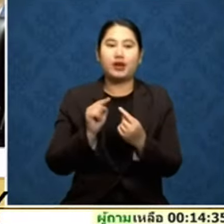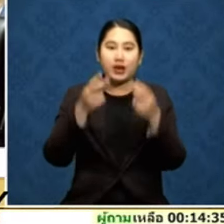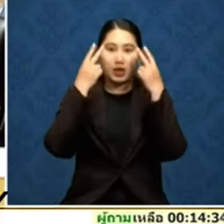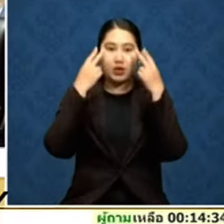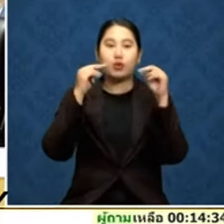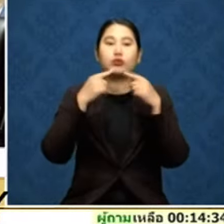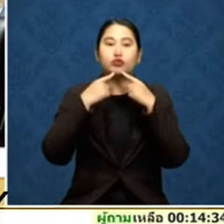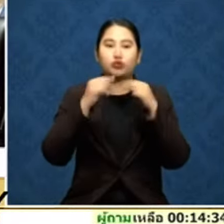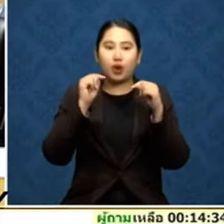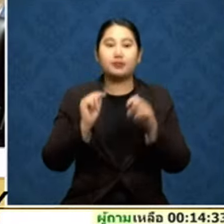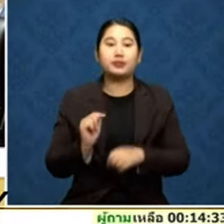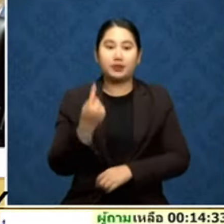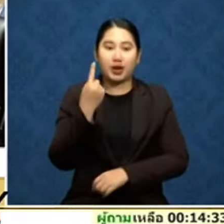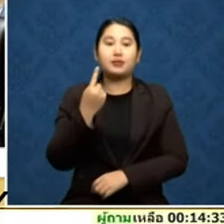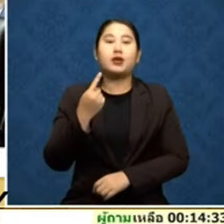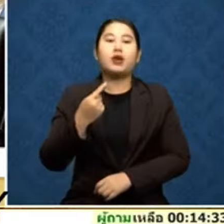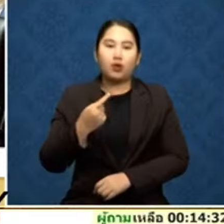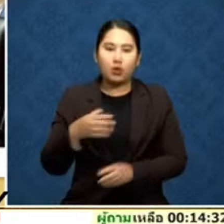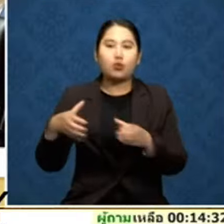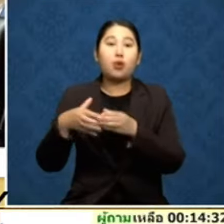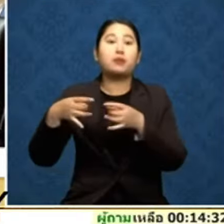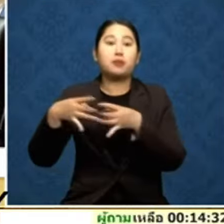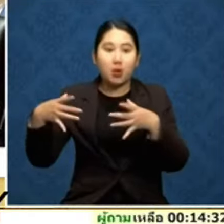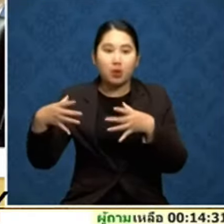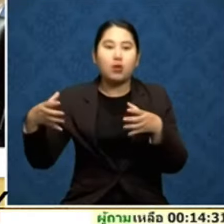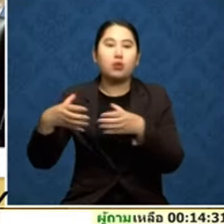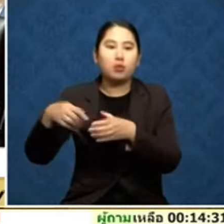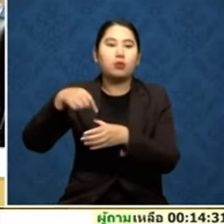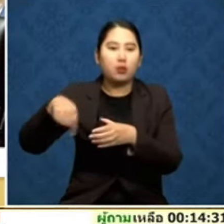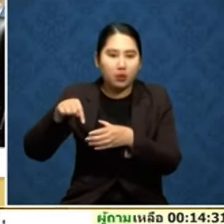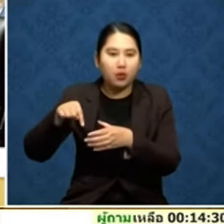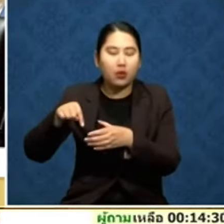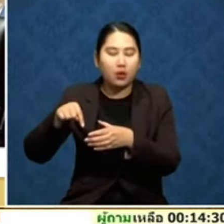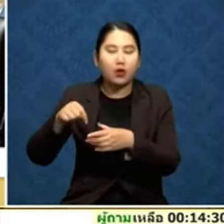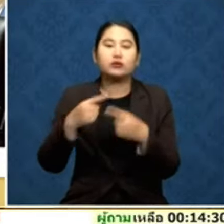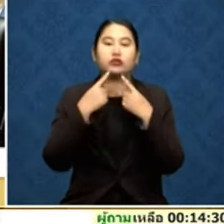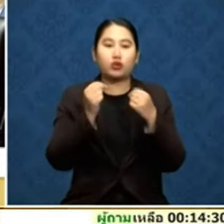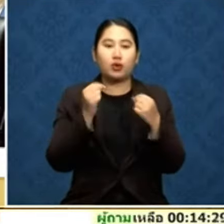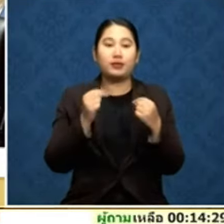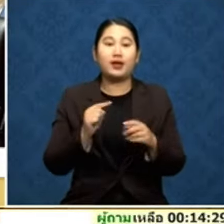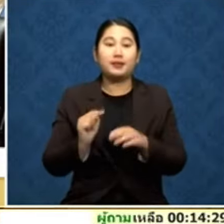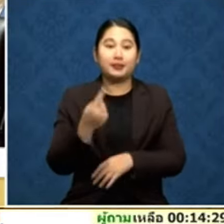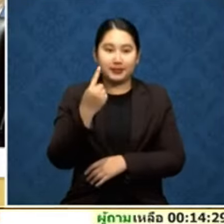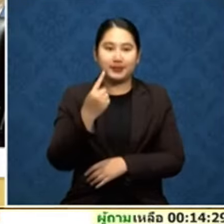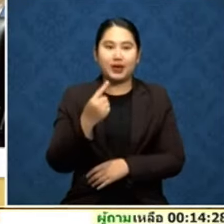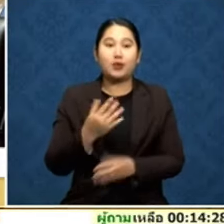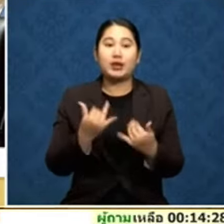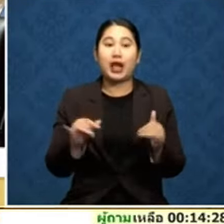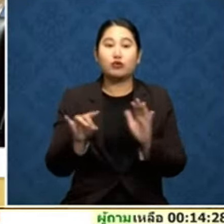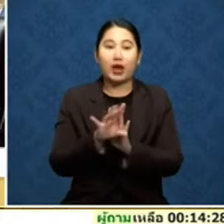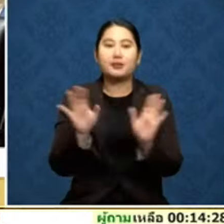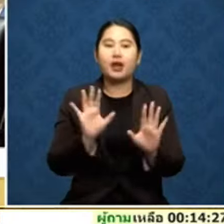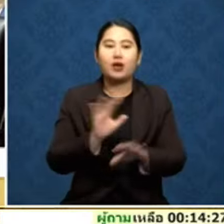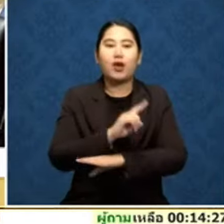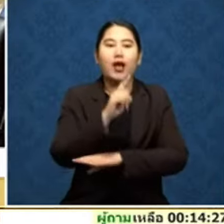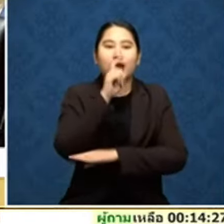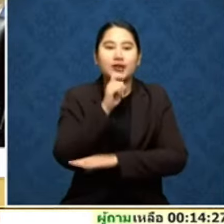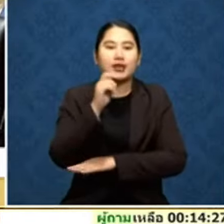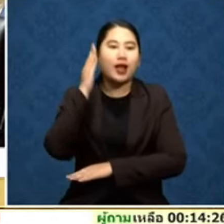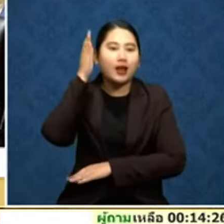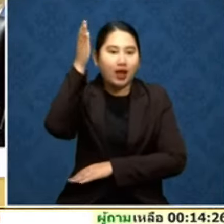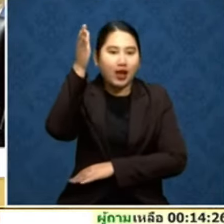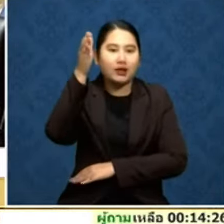อบกระทู้สดของพรรคฝ่ายค้านที่ใหญ่ที่สุดแต่นี่จะไม่ใช่ครั้งสุดท้ายนะคะวันอาทิตย์หน้าค่ะท่านเคลียร์ตาราง